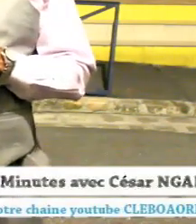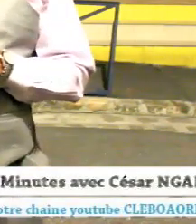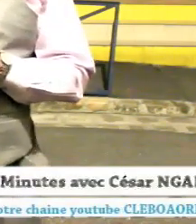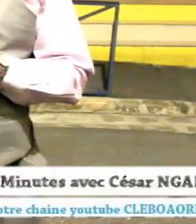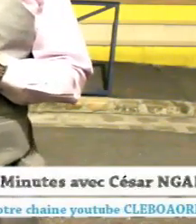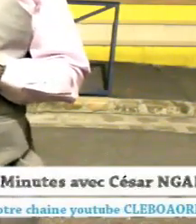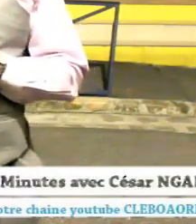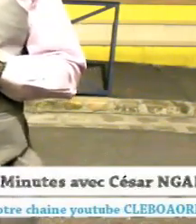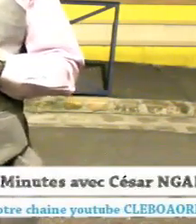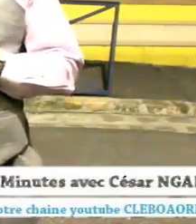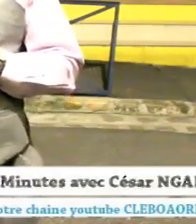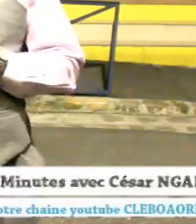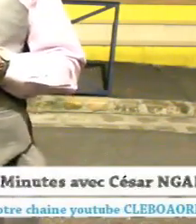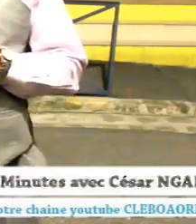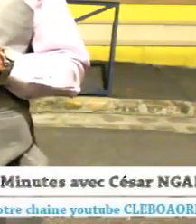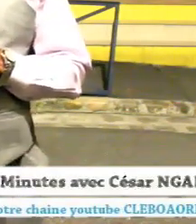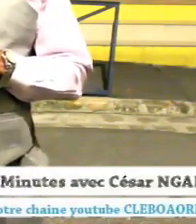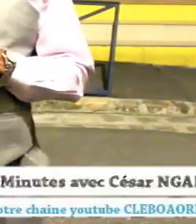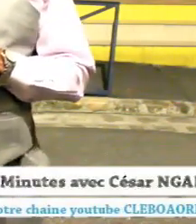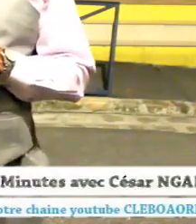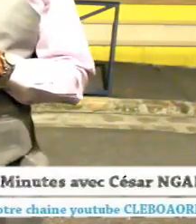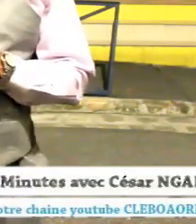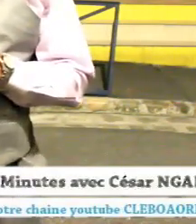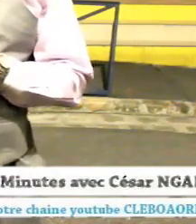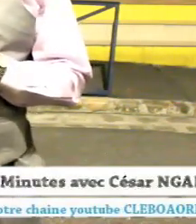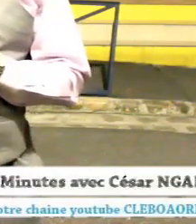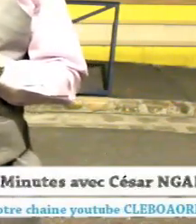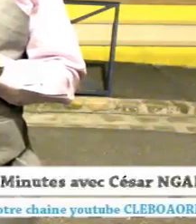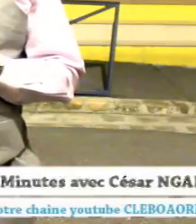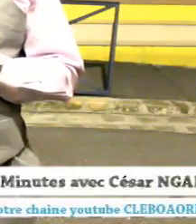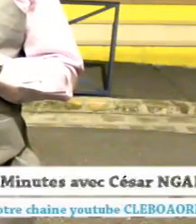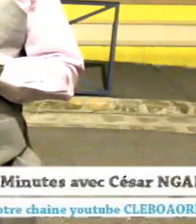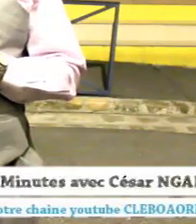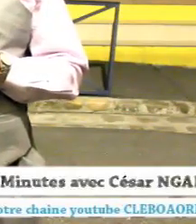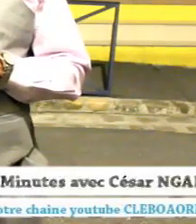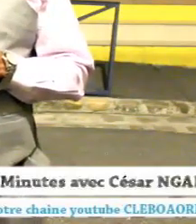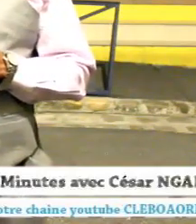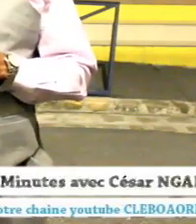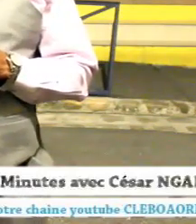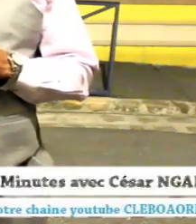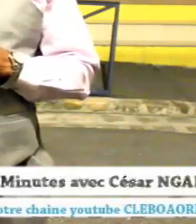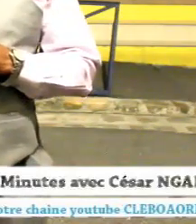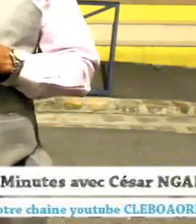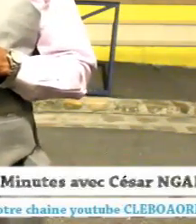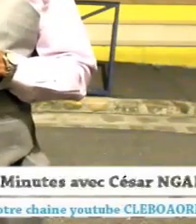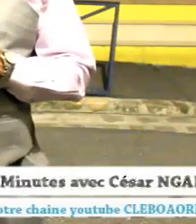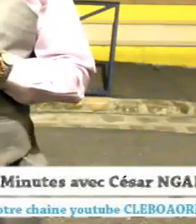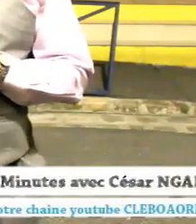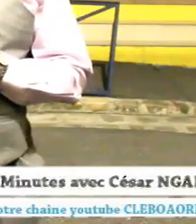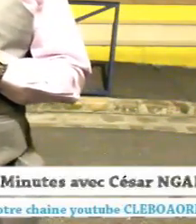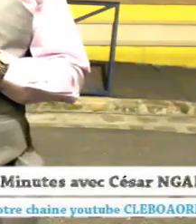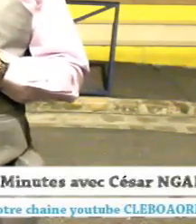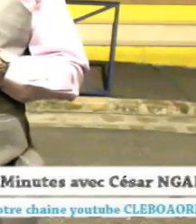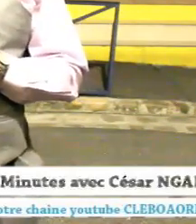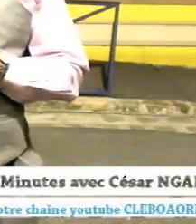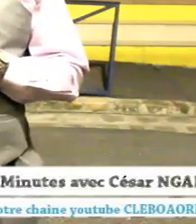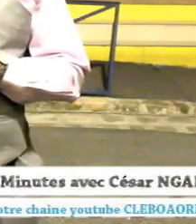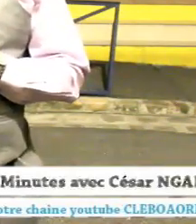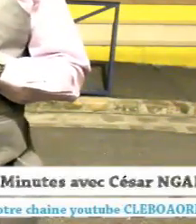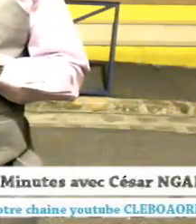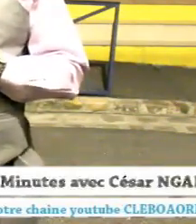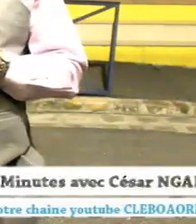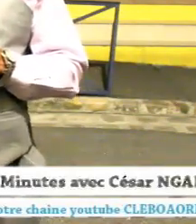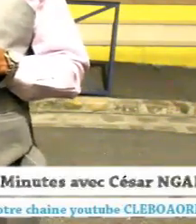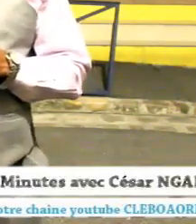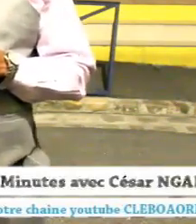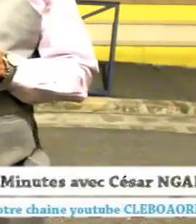peu pessimiste o bazalaki donc na ba doute sur pouvoir ya Félix Antoine Tshisekedi alaki sibino na